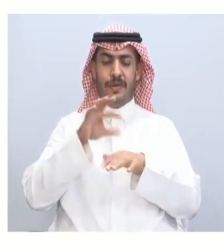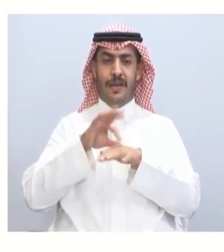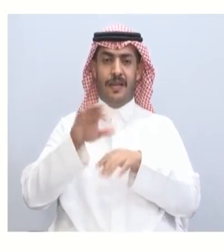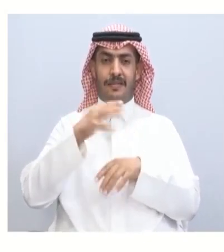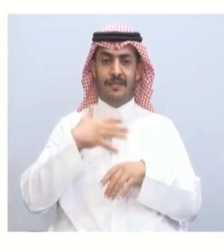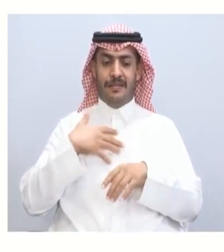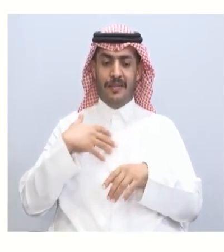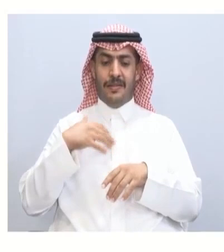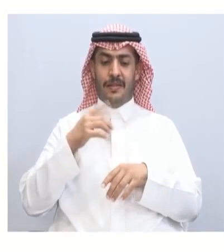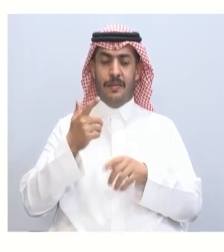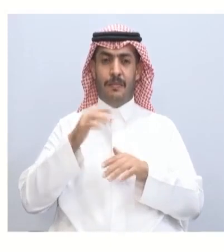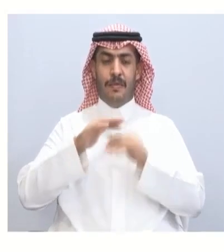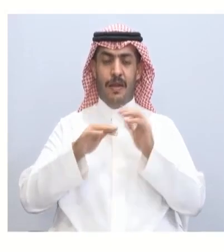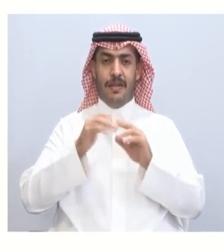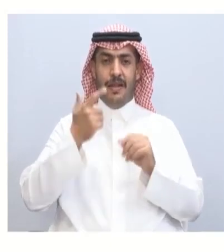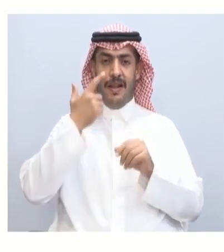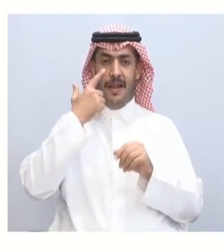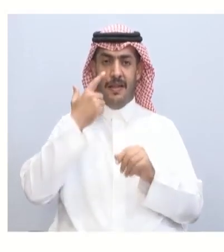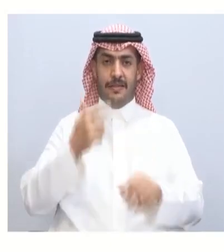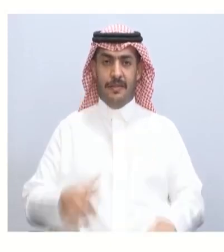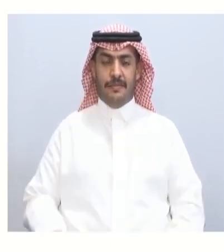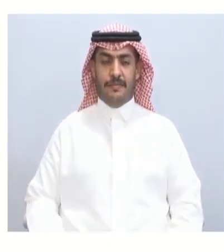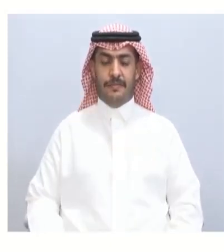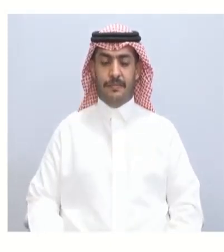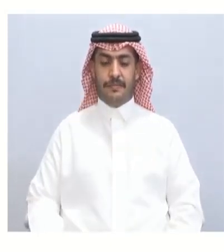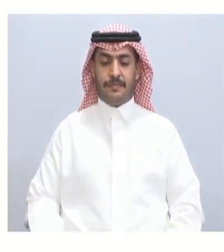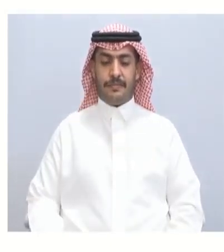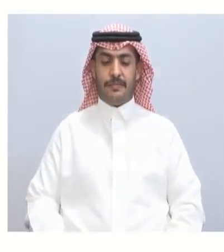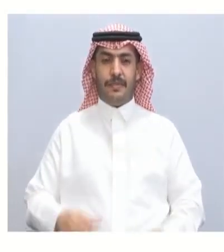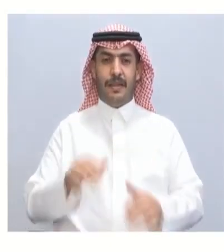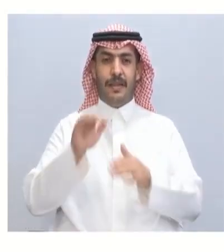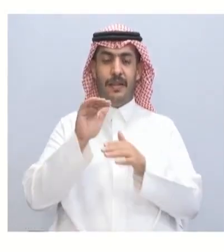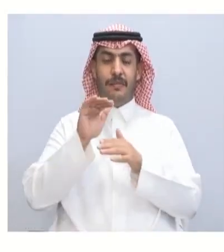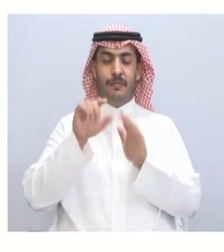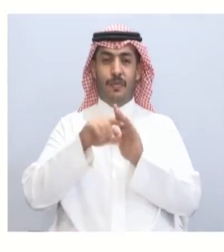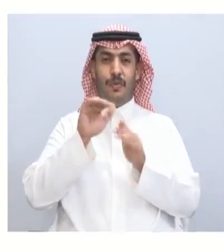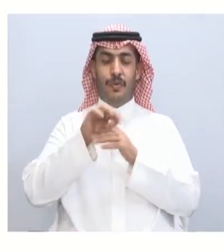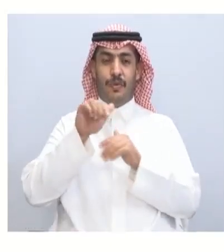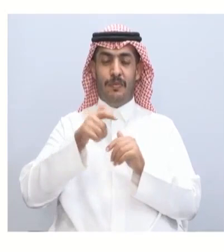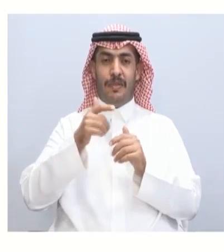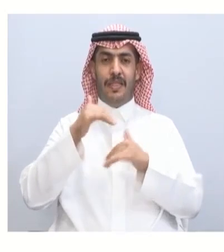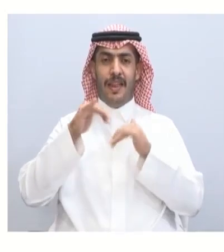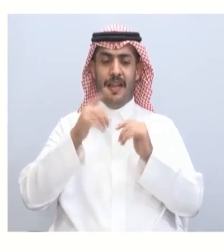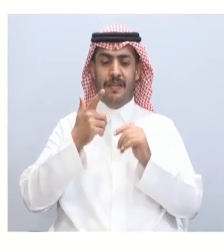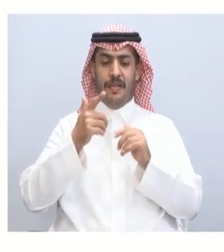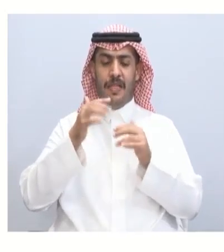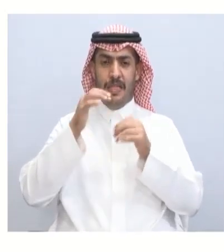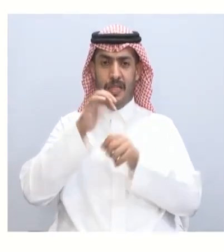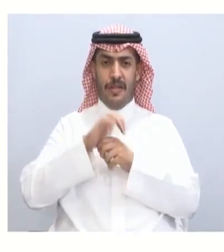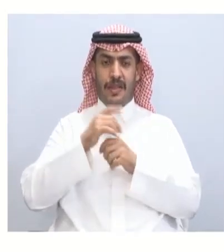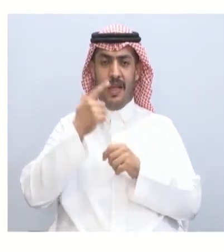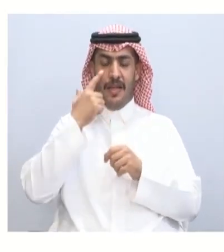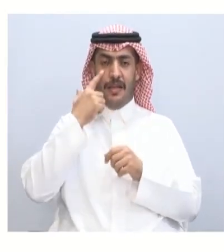الجميع ماده المهارات الحياتيه موضوع درسنا لهذا اليوم التعامل مع مع الضغوط